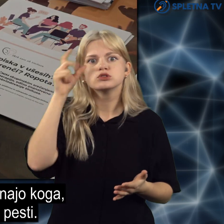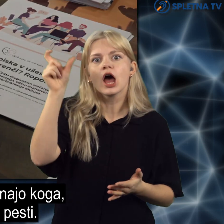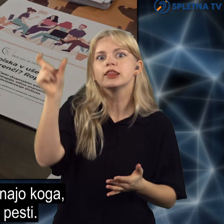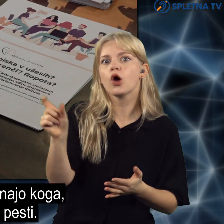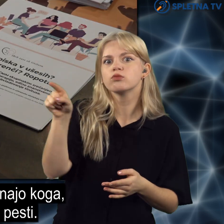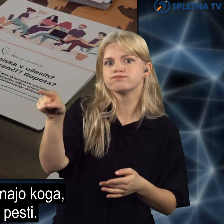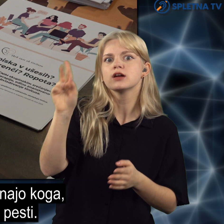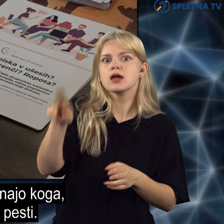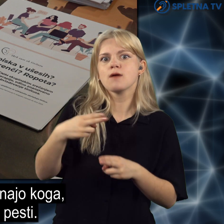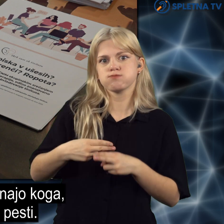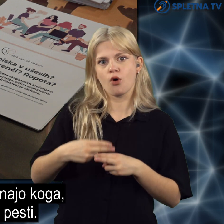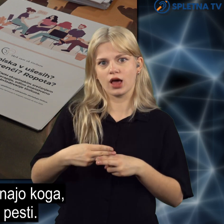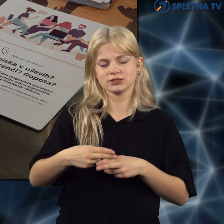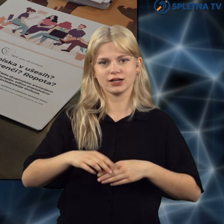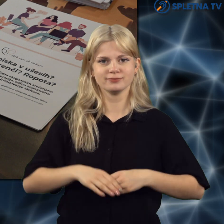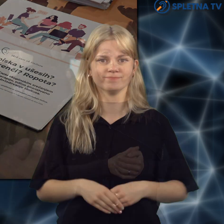ga pesti.